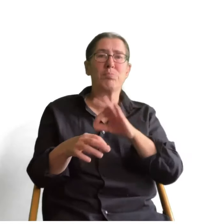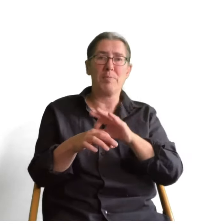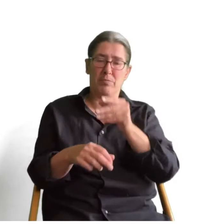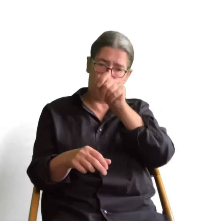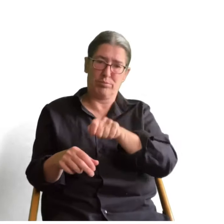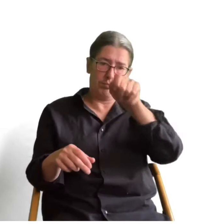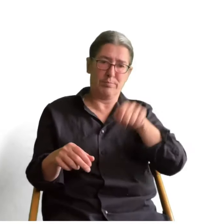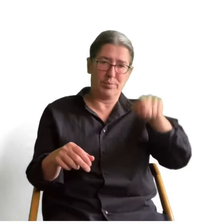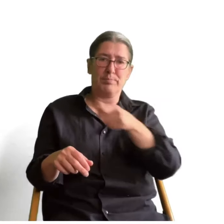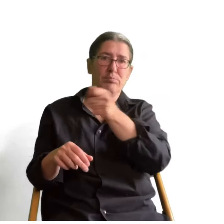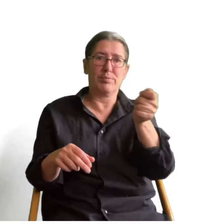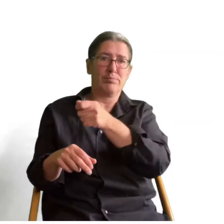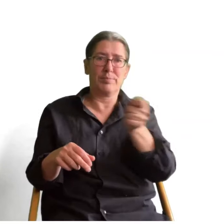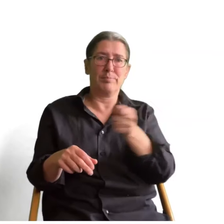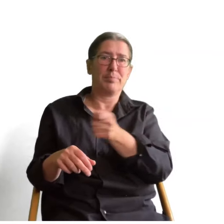Aber probieren wir es mal.